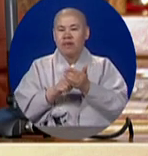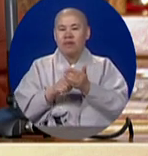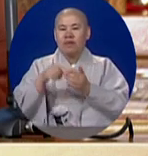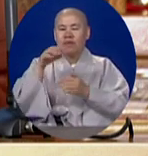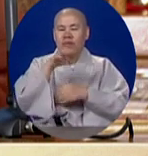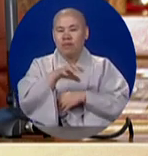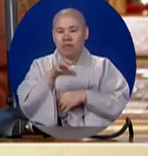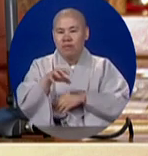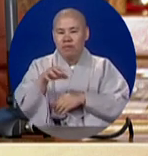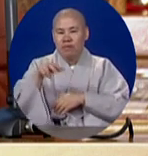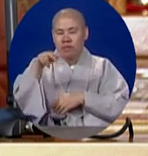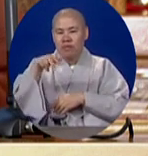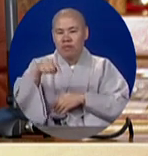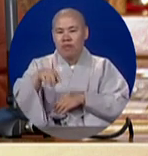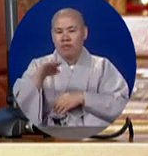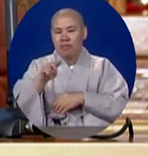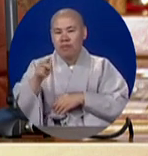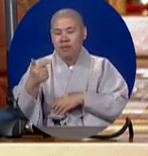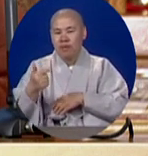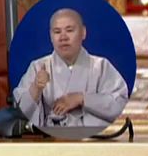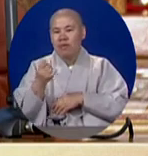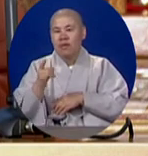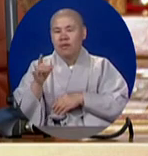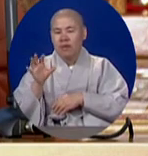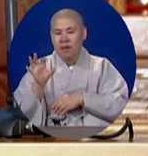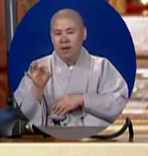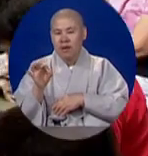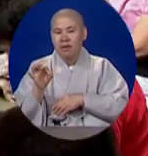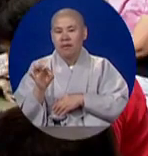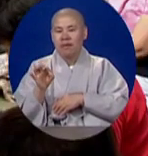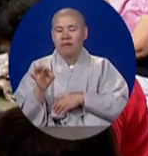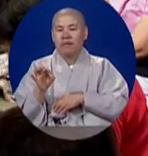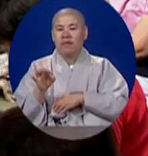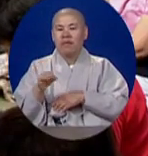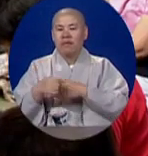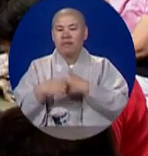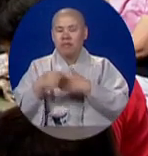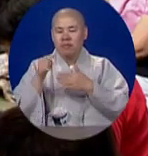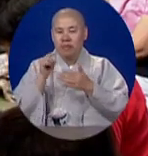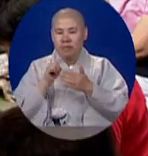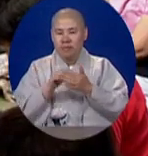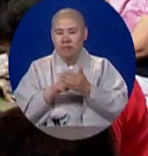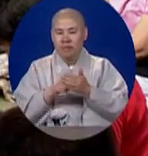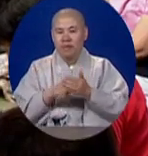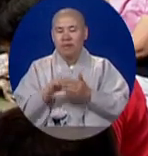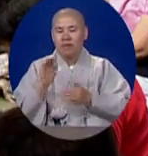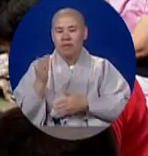주변이라고 하는 변자하고 행할 행자하고 그런 마음작용이다 이거죠.